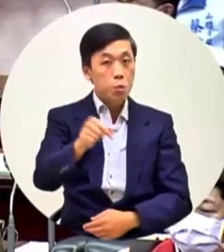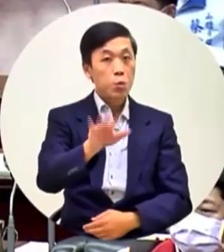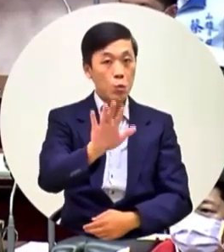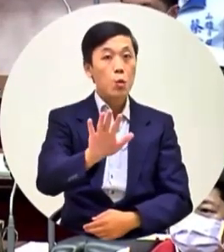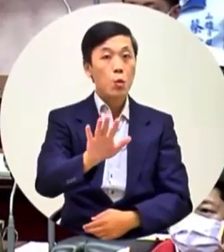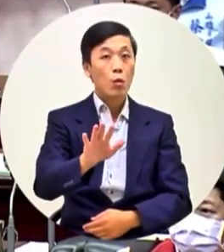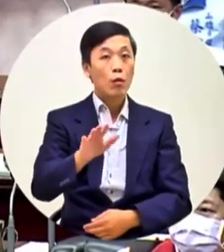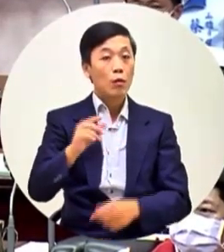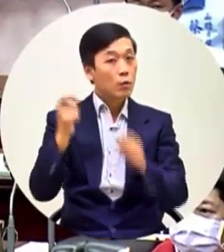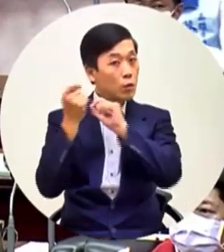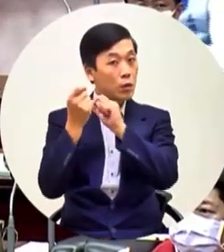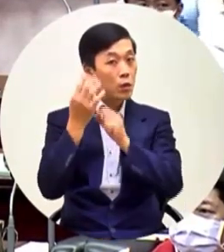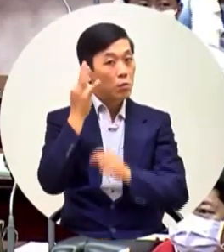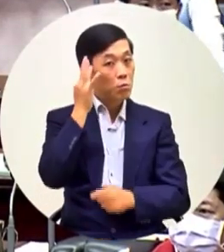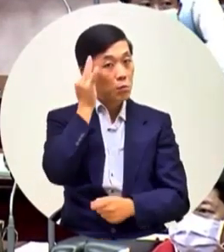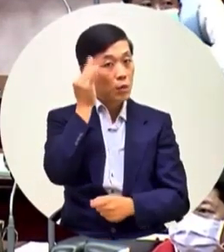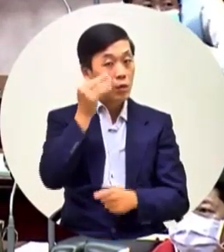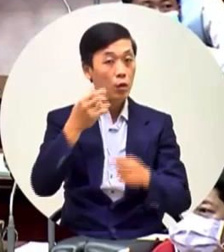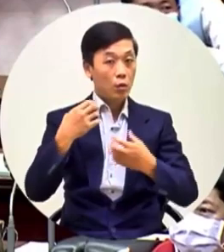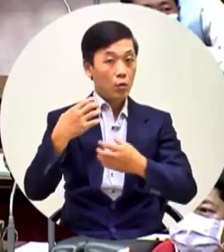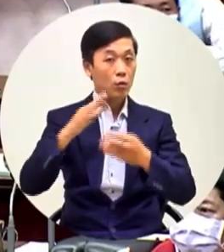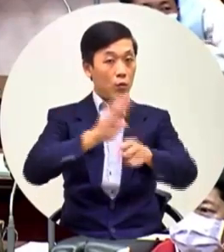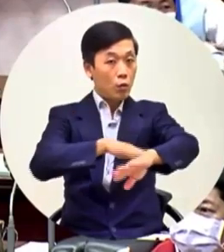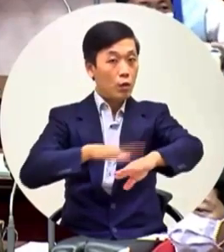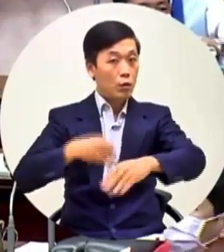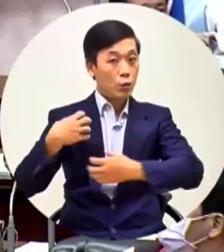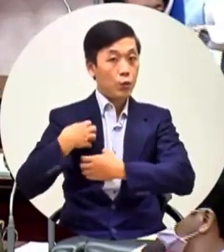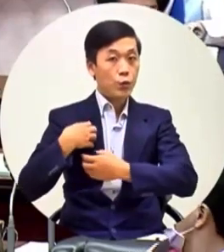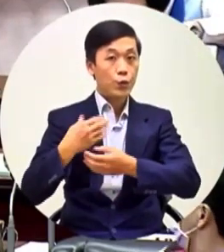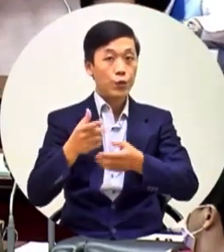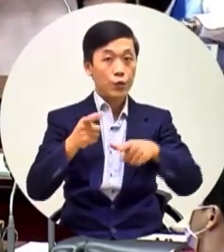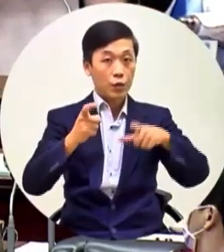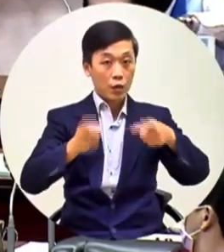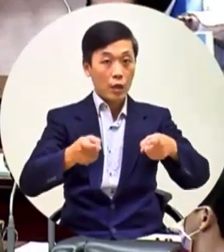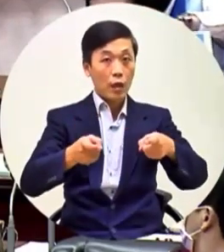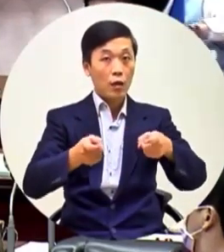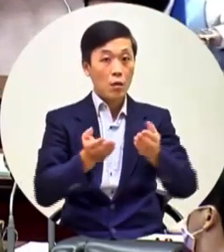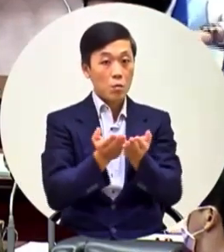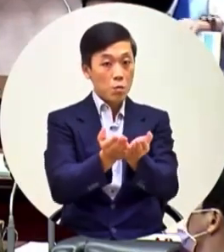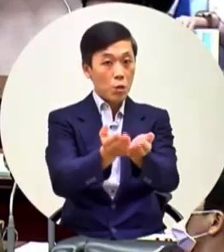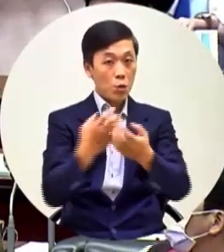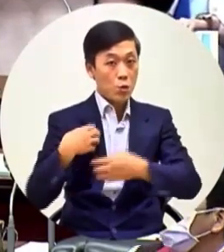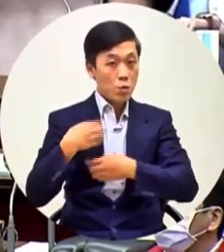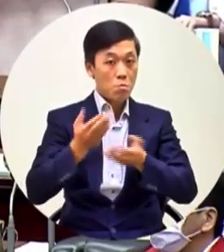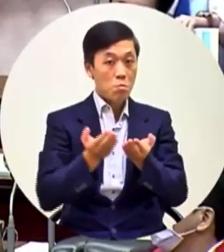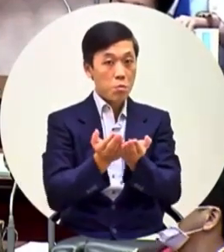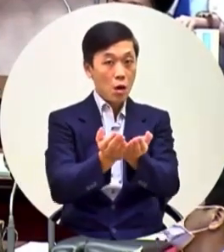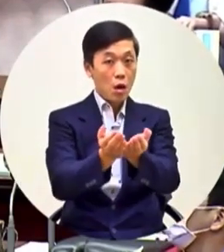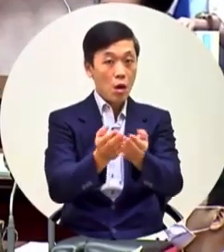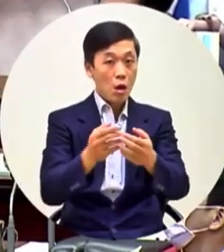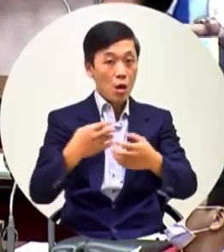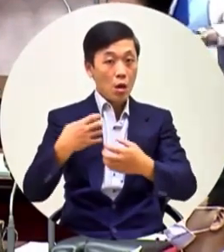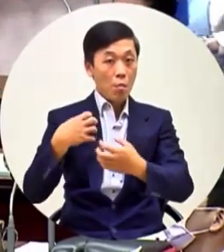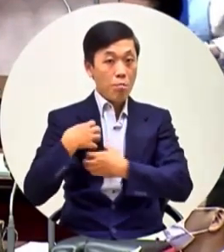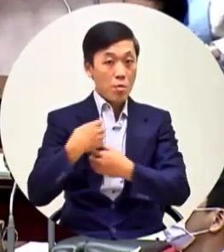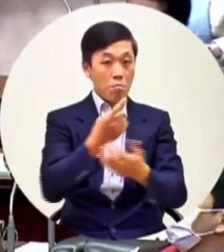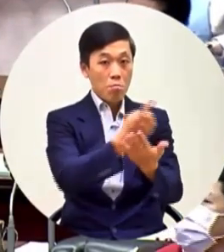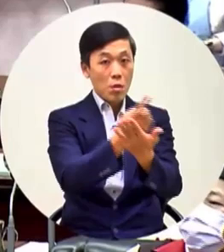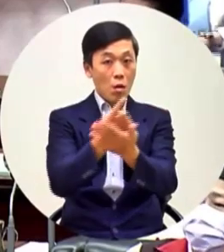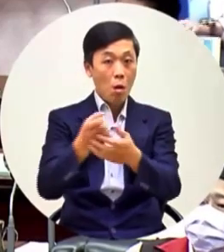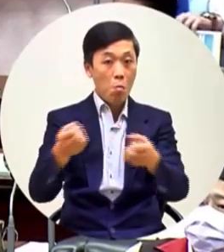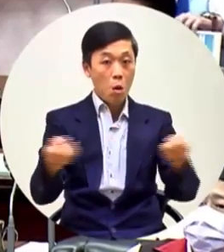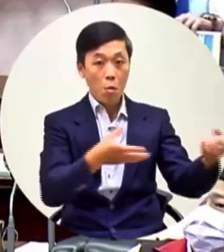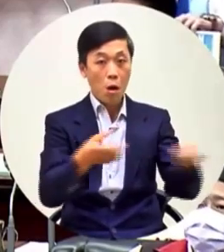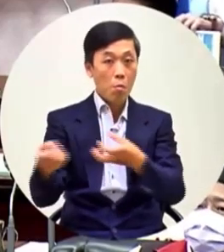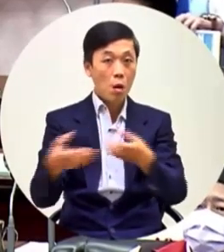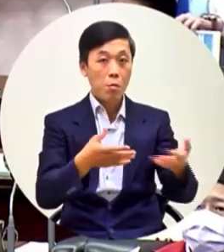因为爆发左营军港哦，杜牧舰队哦集体感染的事件，然后确诊者哦，